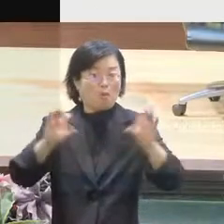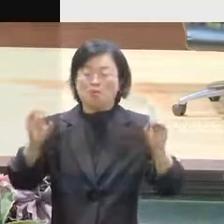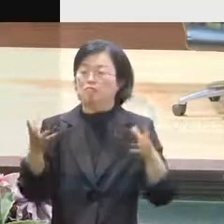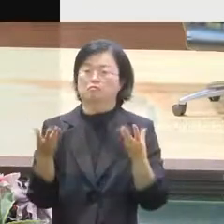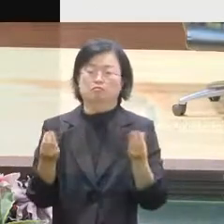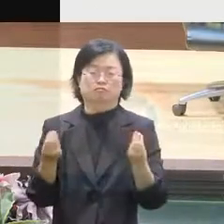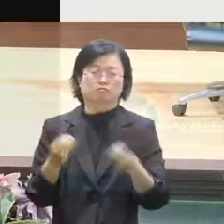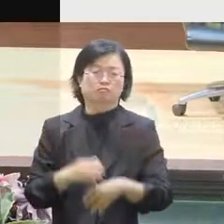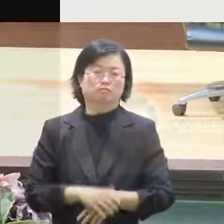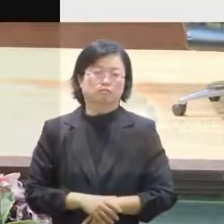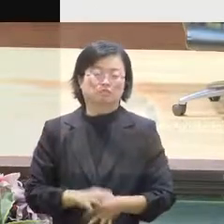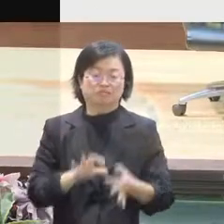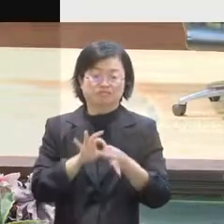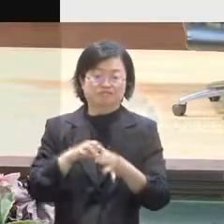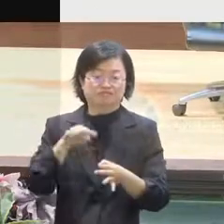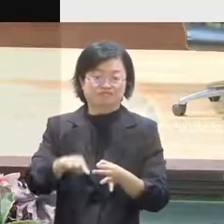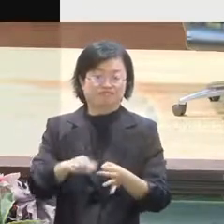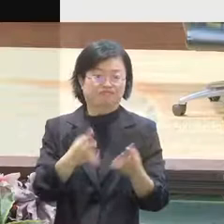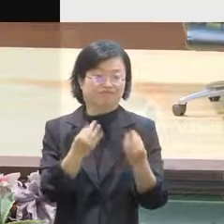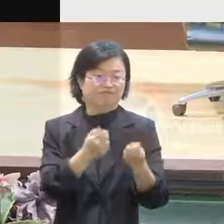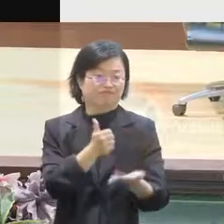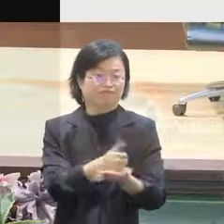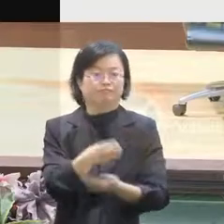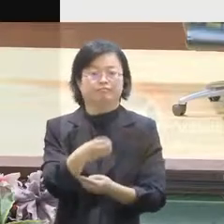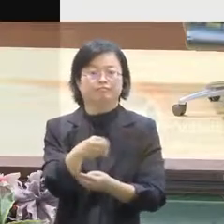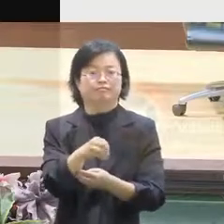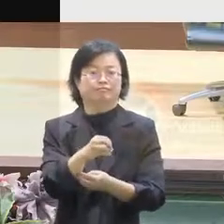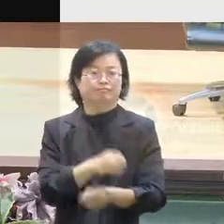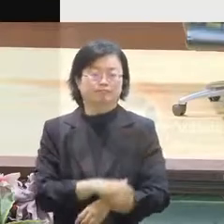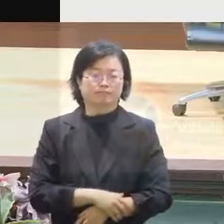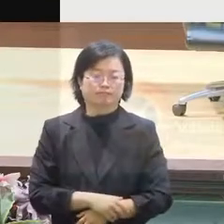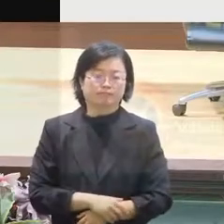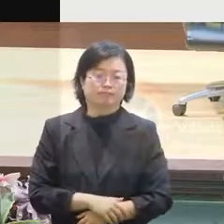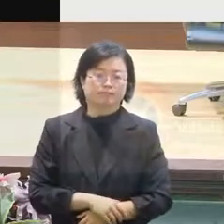的得分呢是零分的。那么另外我们